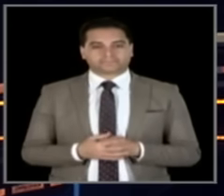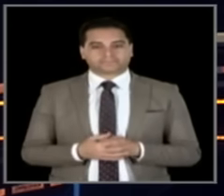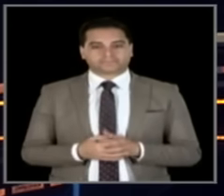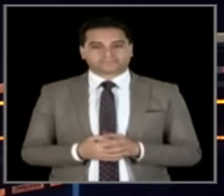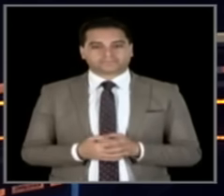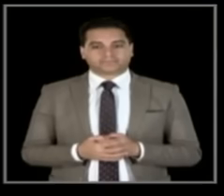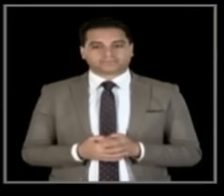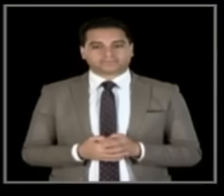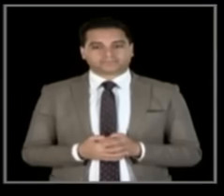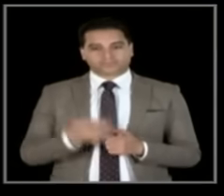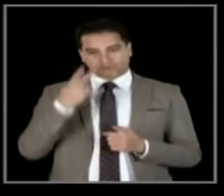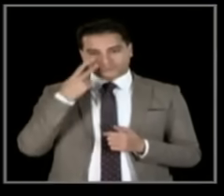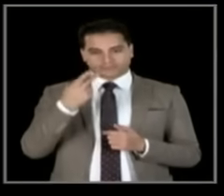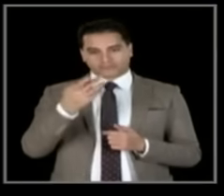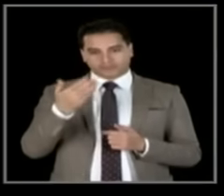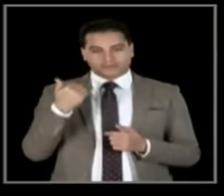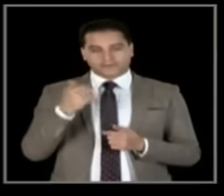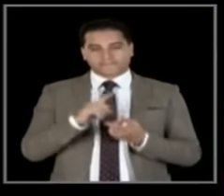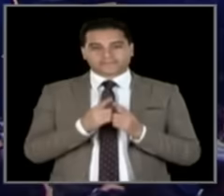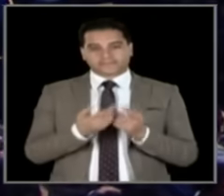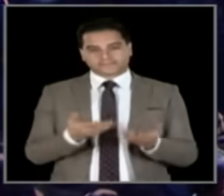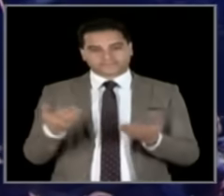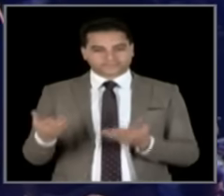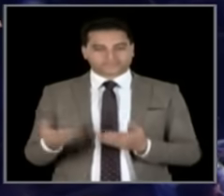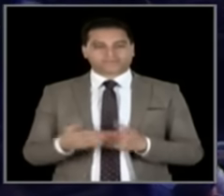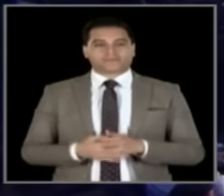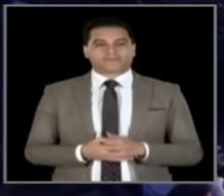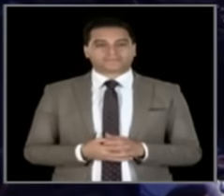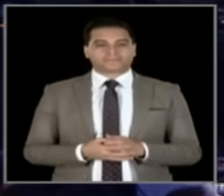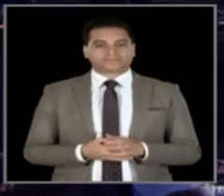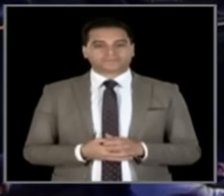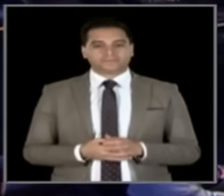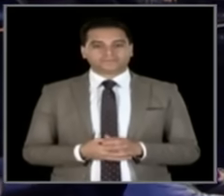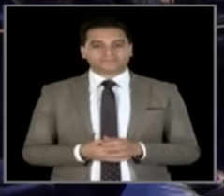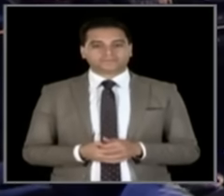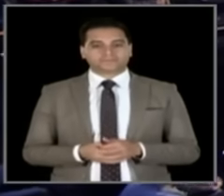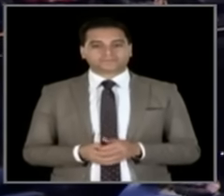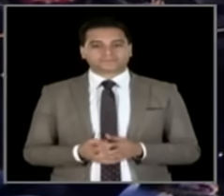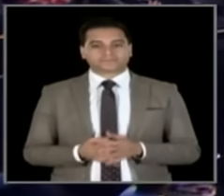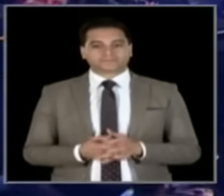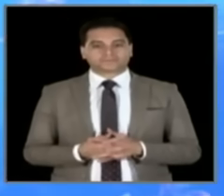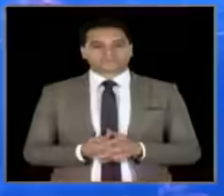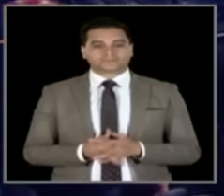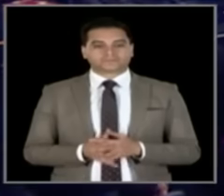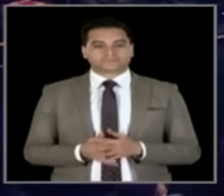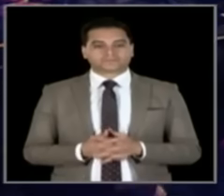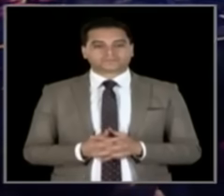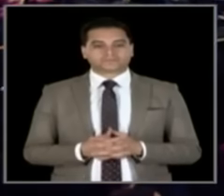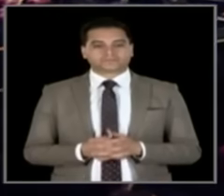الحمد لله. سليم، عايزين ابو القاسم ينضم لينا، نشوف ابو القاسم هيعمل ايه.